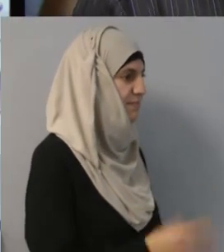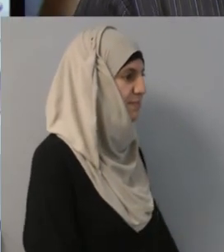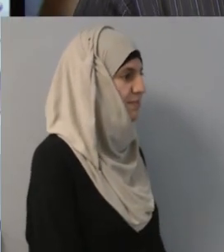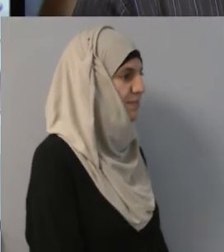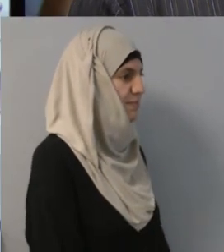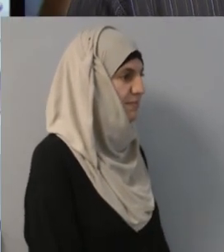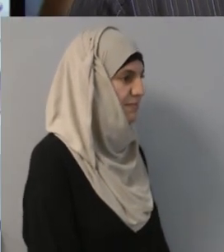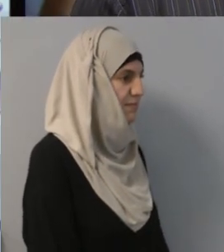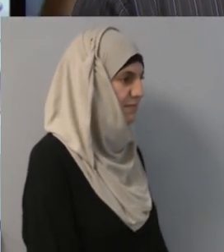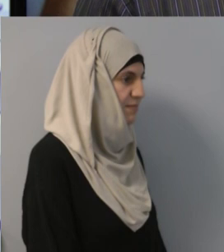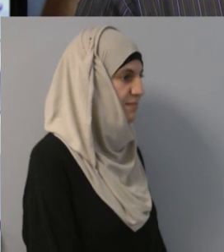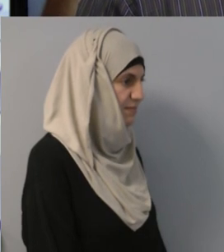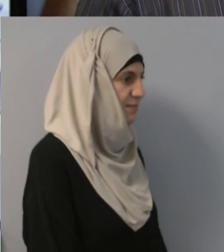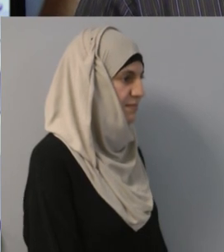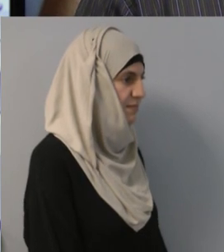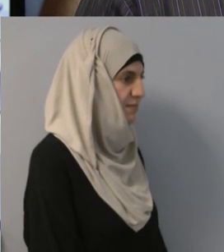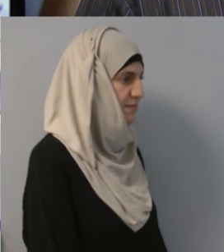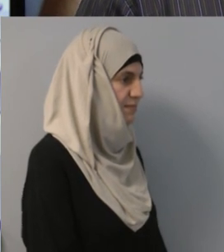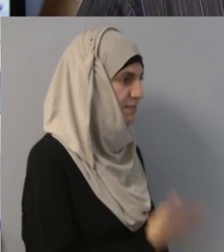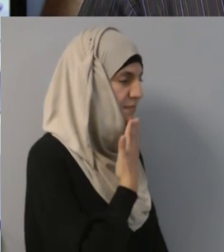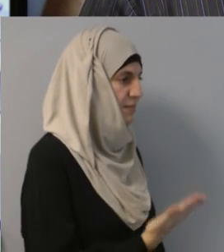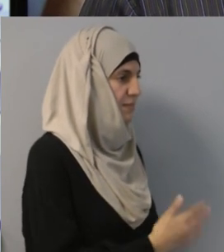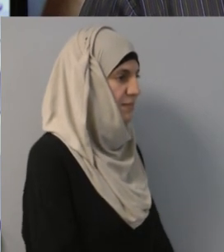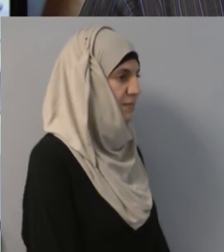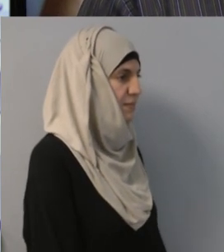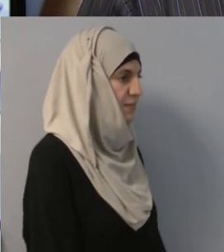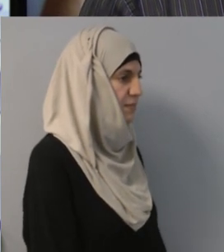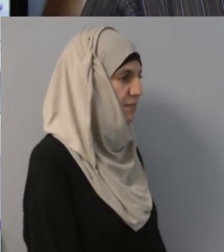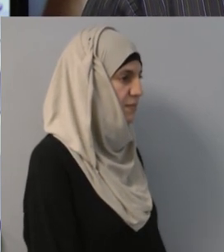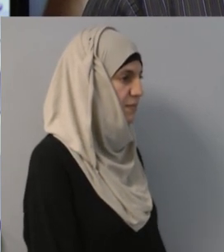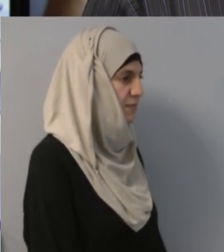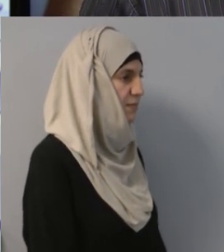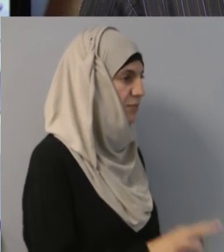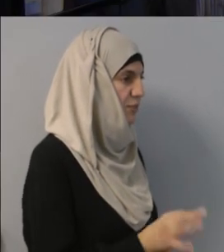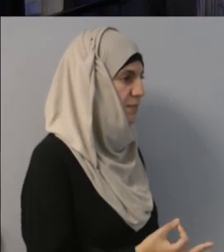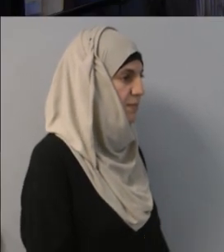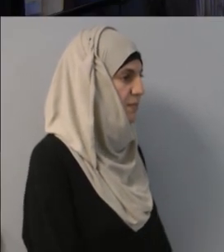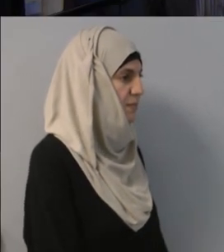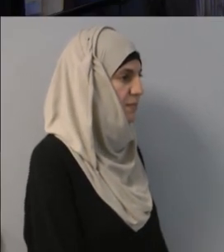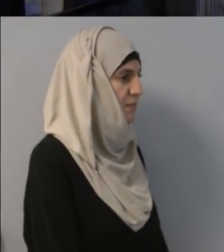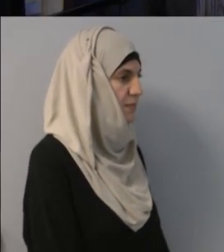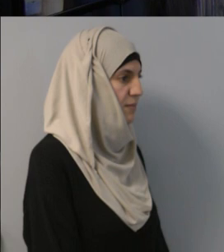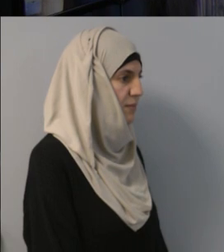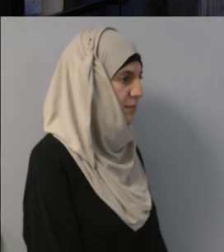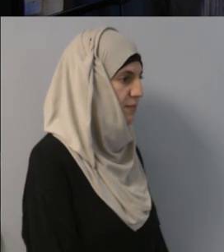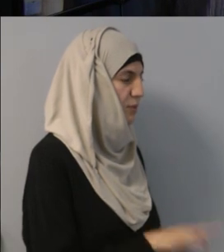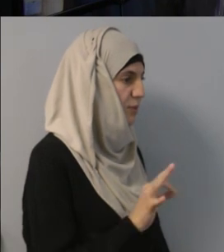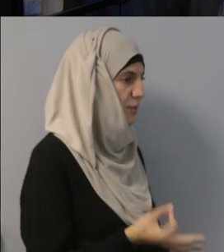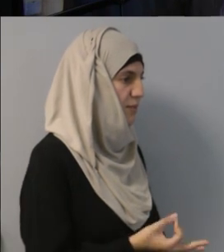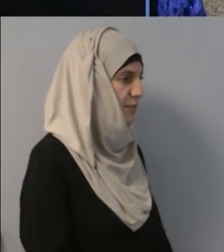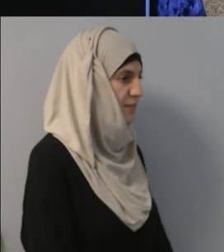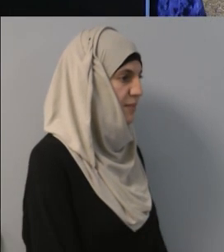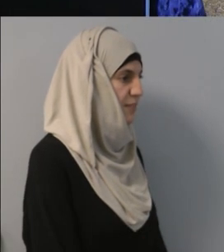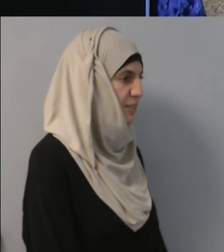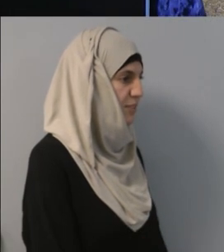Je t'ai invité parce que ton association est formidable. Merci. L'association Donne-moi un signe, tu en es la représentante. Oui. Elle s'adresse aux personnes malentendantes. Oui. Elle fait